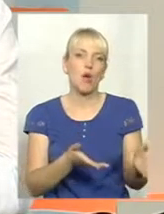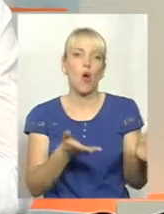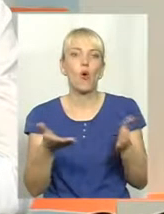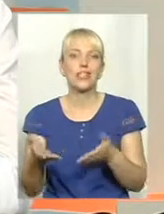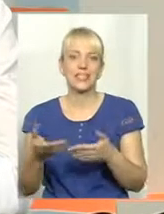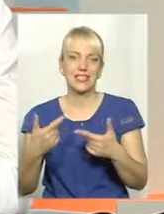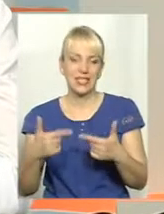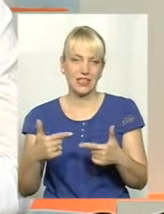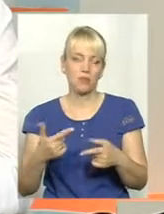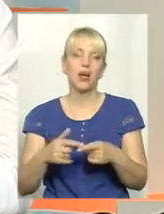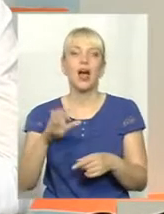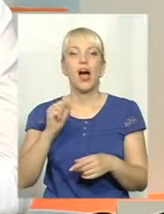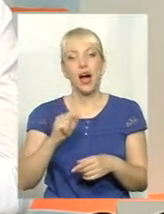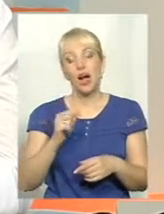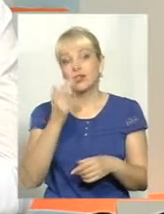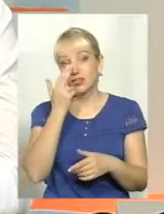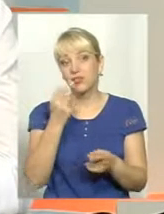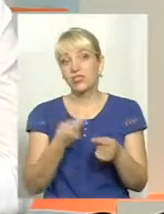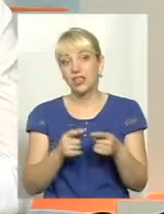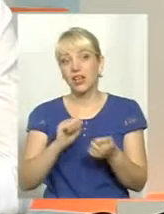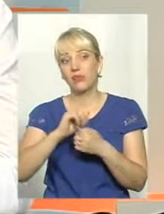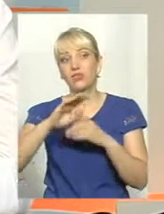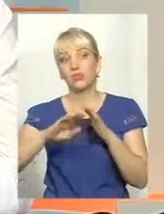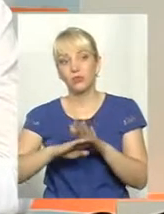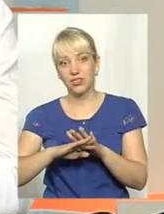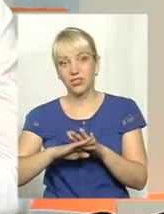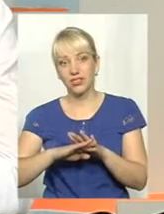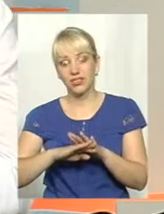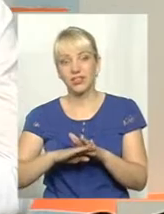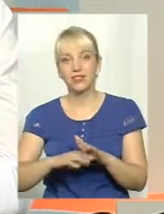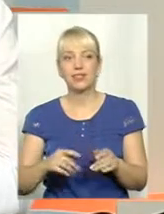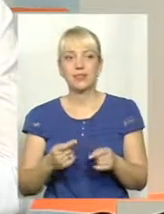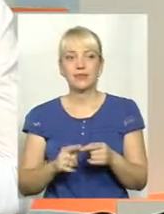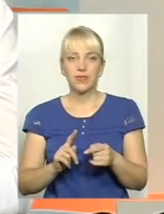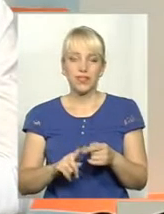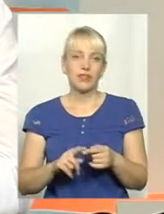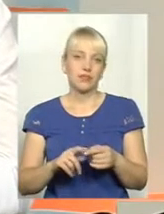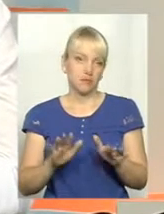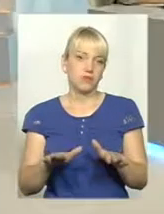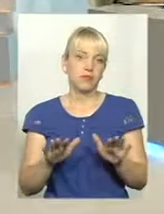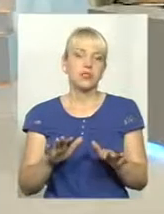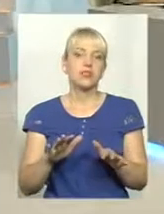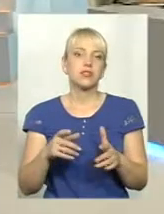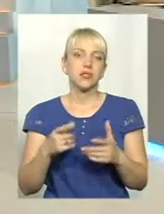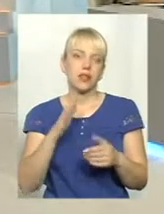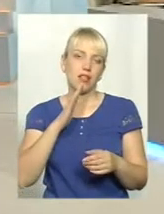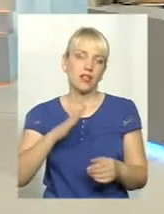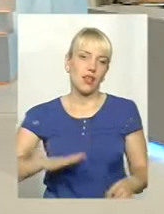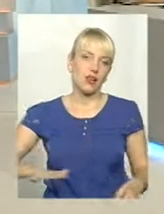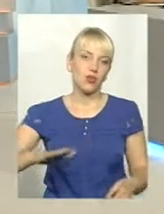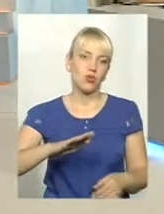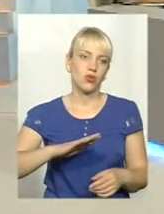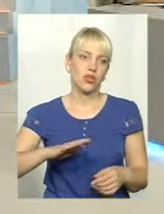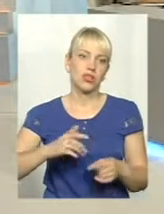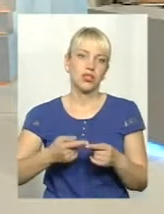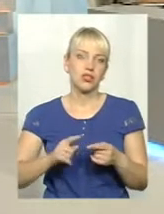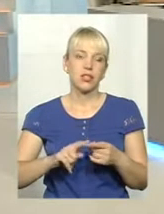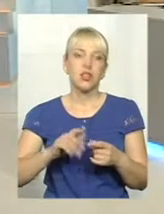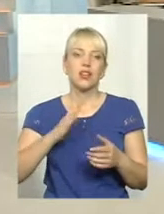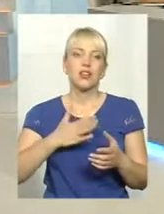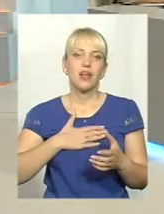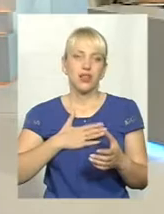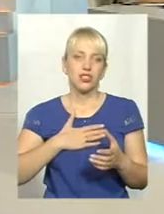саме хмельницький хліб. Ну, плюс ще говорять завжди про гостинність. Це теж дуже гарно і дуже добре, що ми є